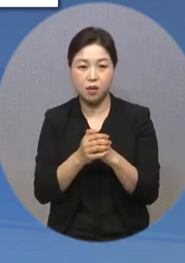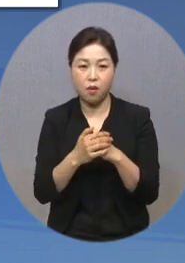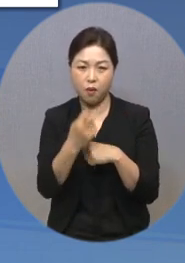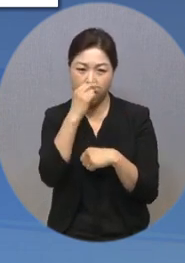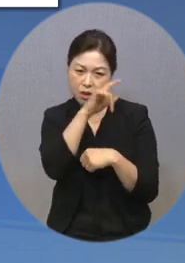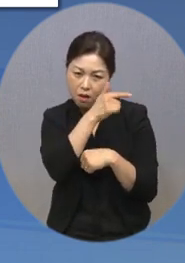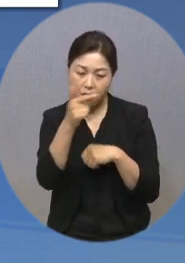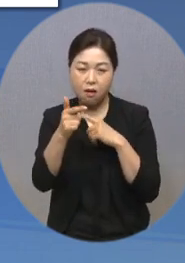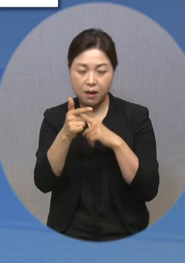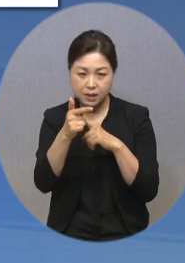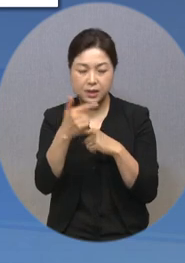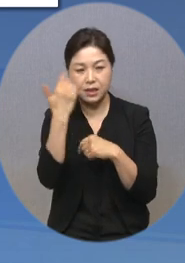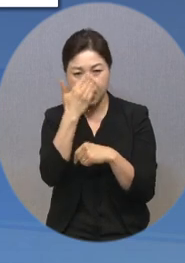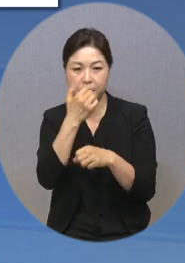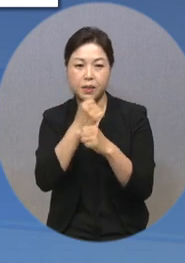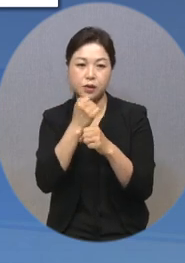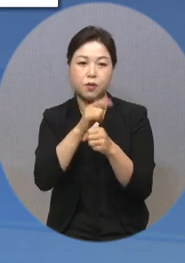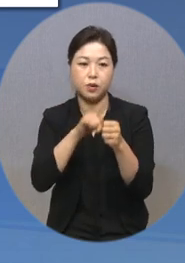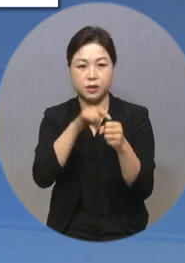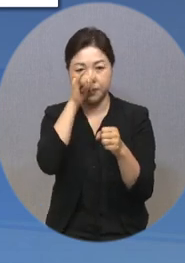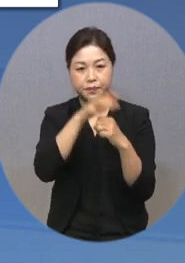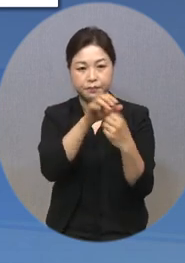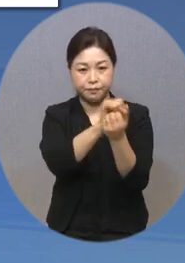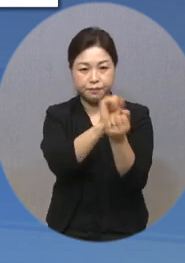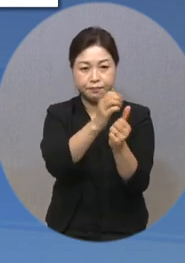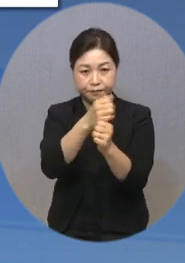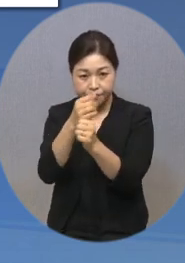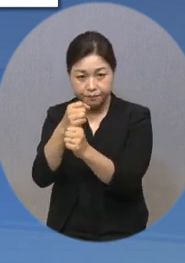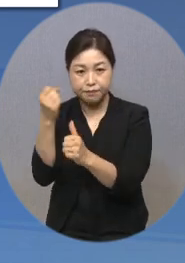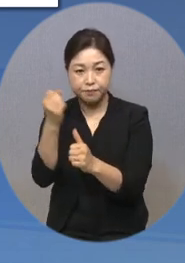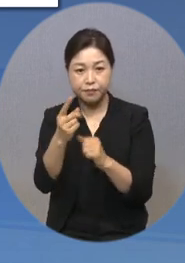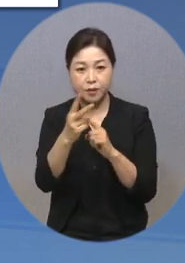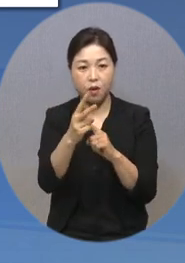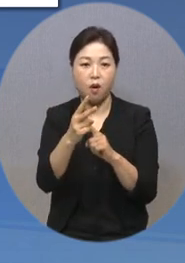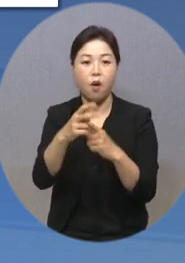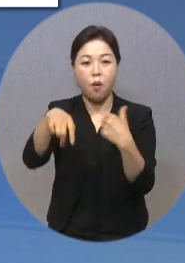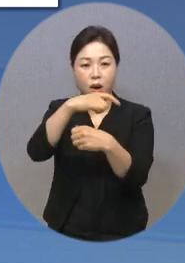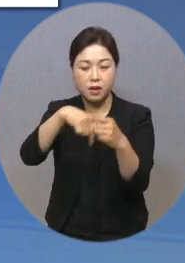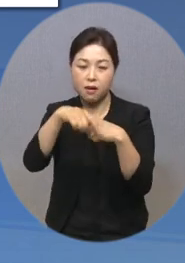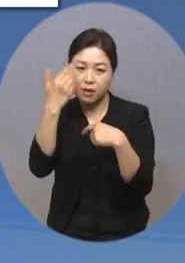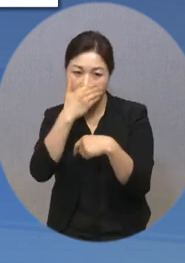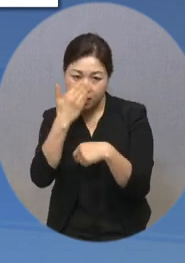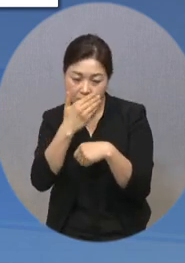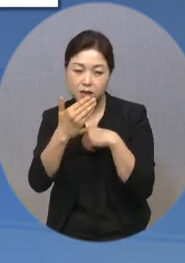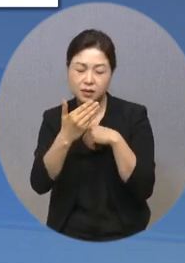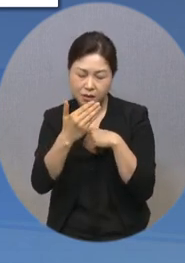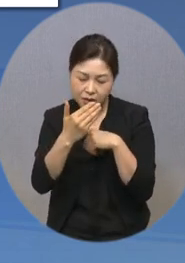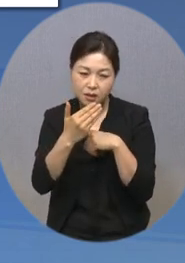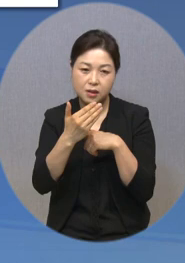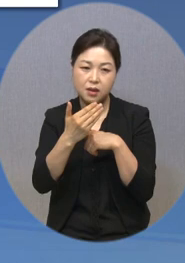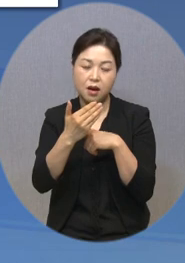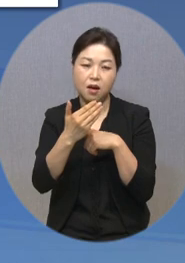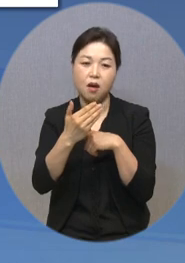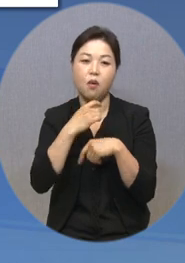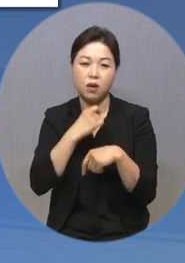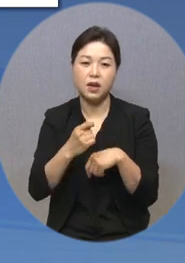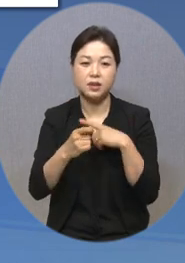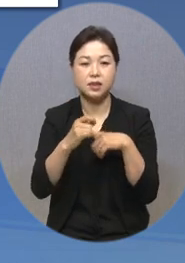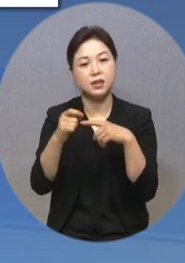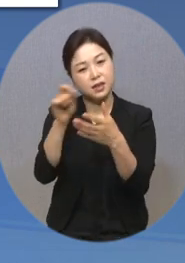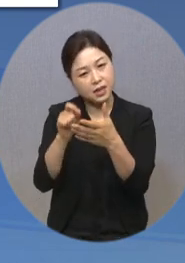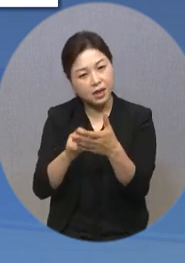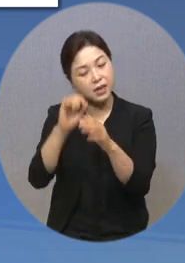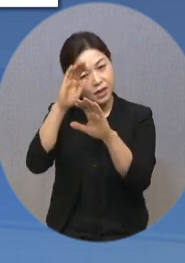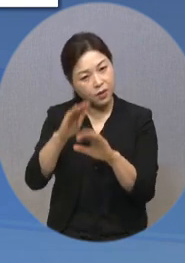웃겼습니다 조개잡이 등의 개펄 체험과 더불어 환경정화활동을 희망하는 사연을 적어 신청하면 됩니다